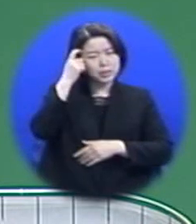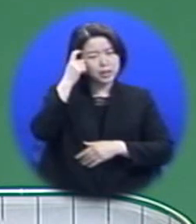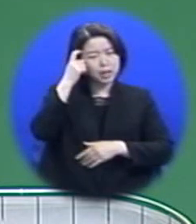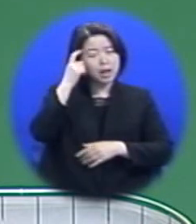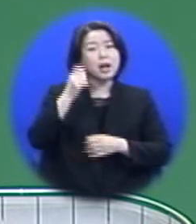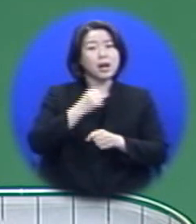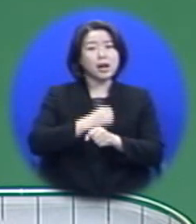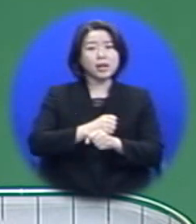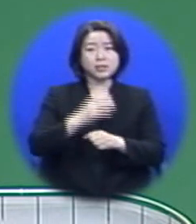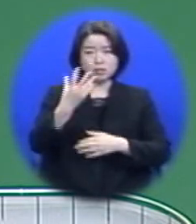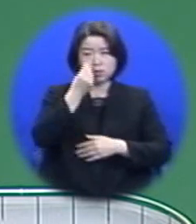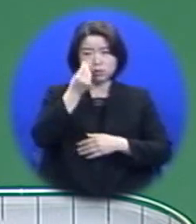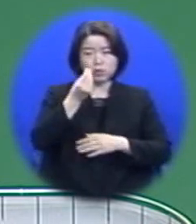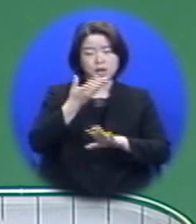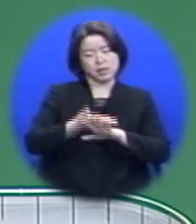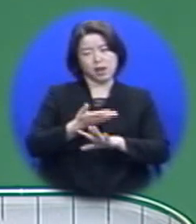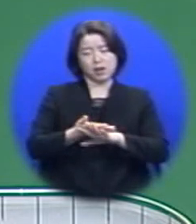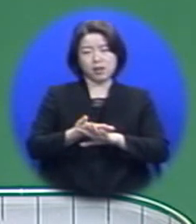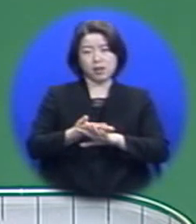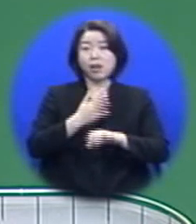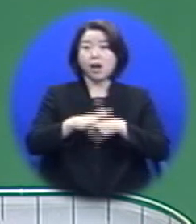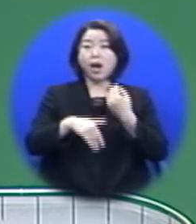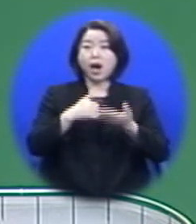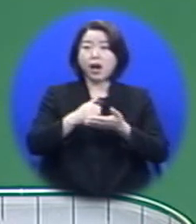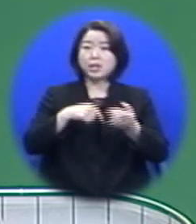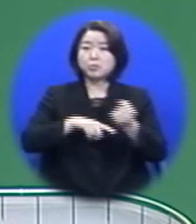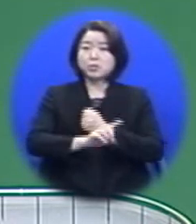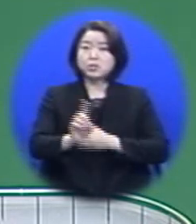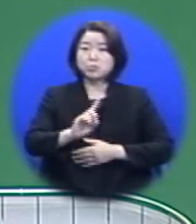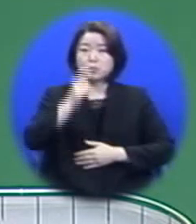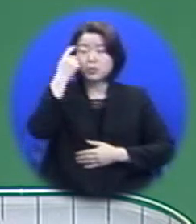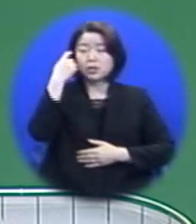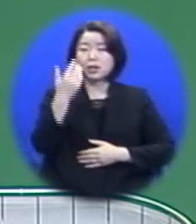다른 것입니다 하나님의 뜻이 뭡니까